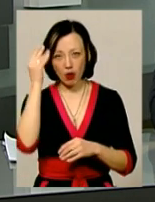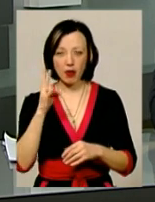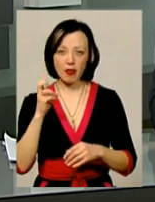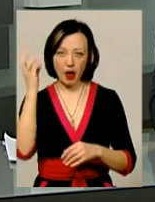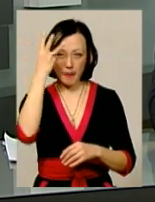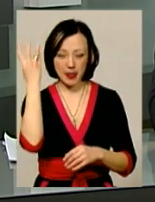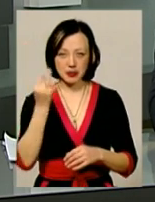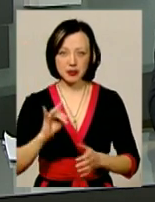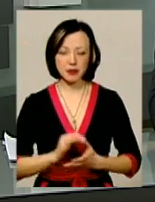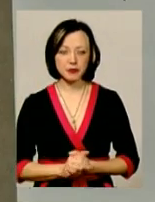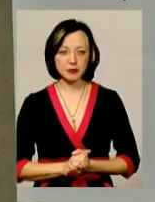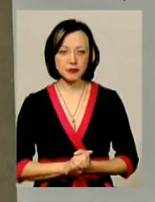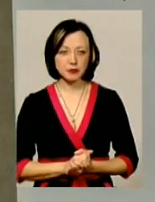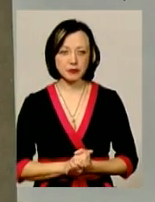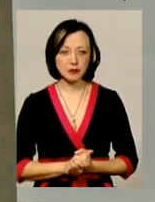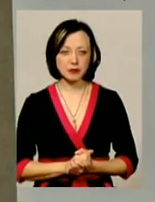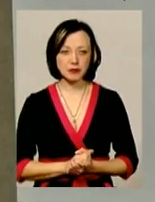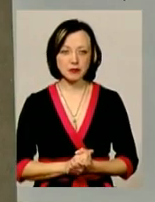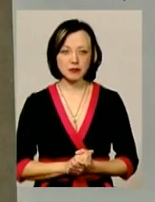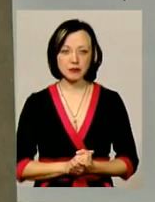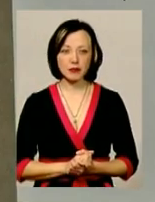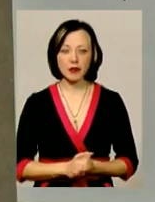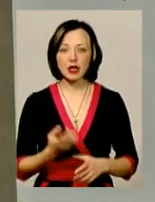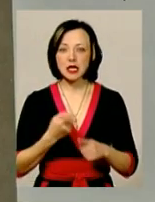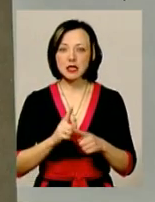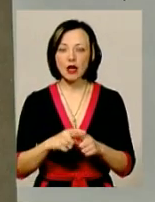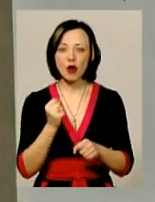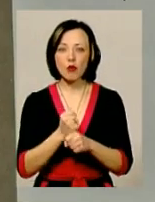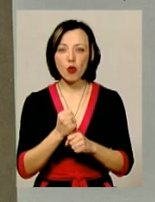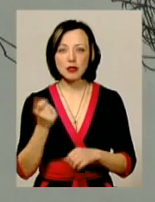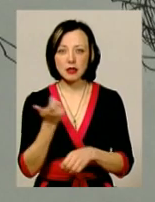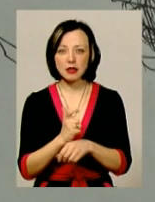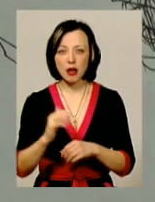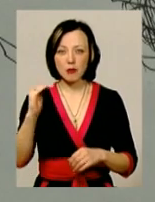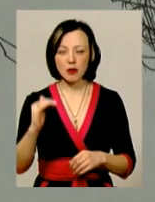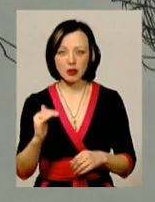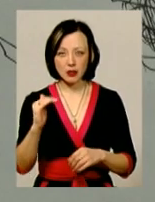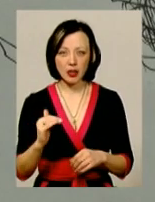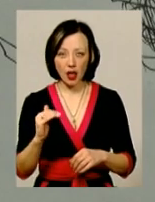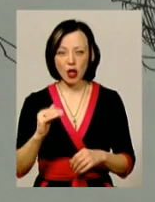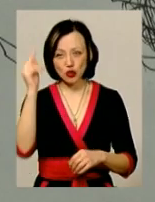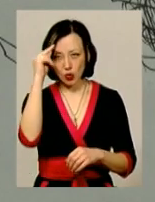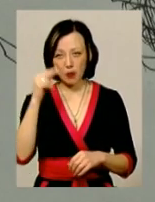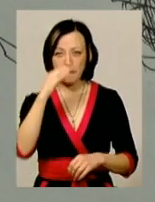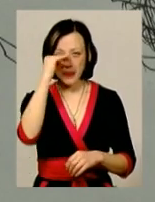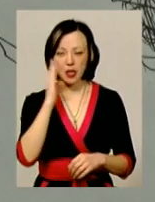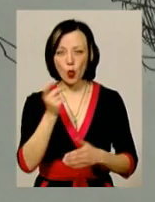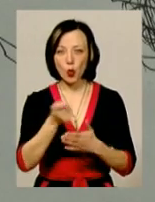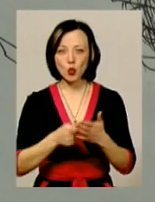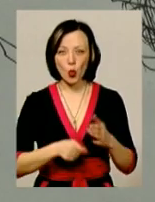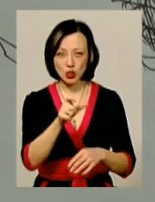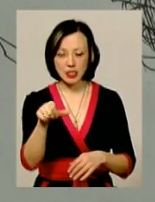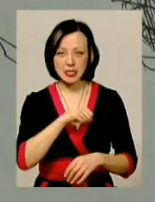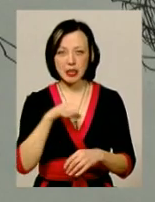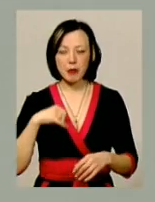на Хмельницький. Це роботи наймолодшого автора локалітетів Іллі Школяра. Його батьки – художники, тож